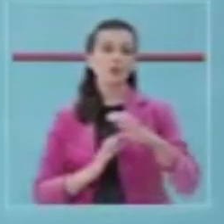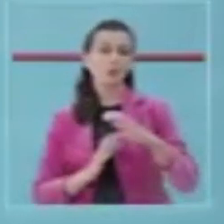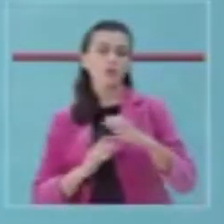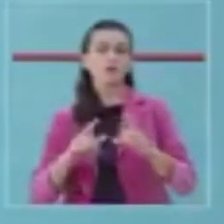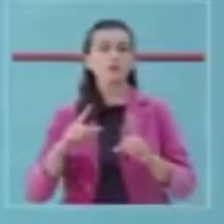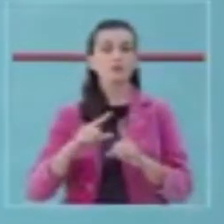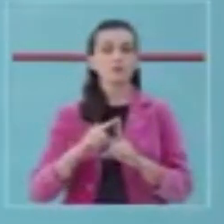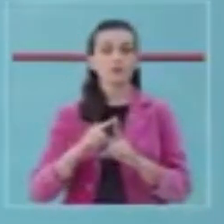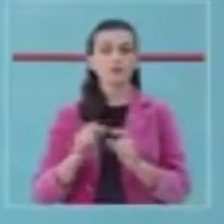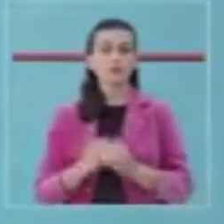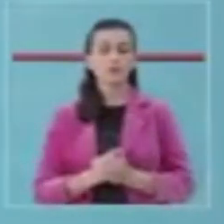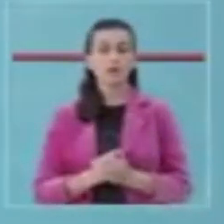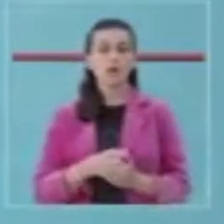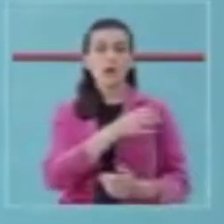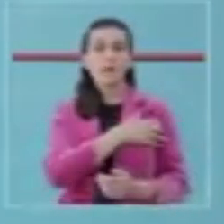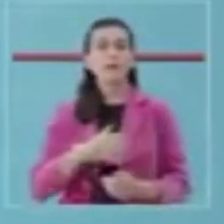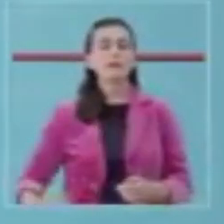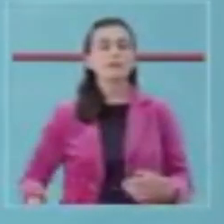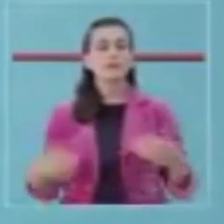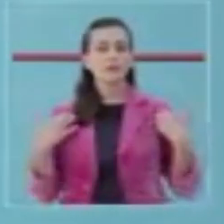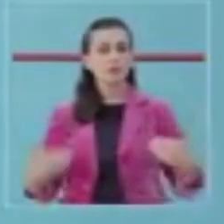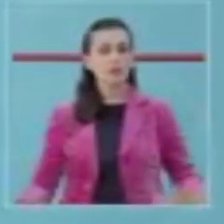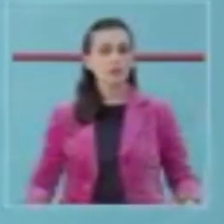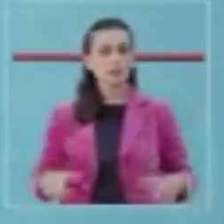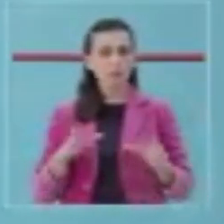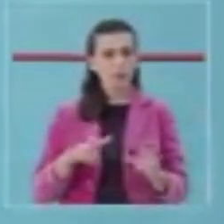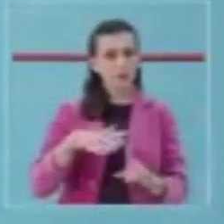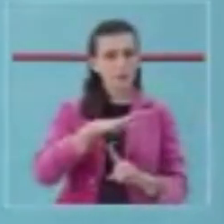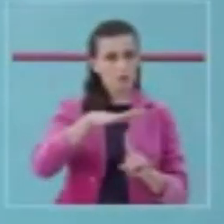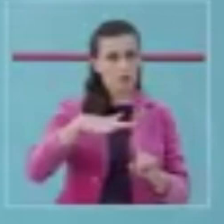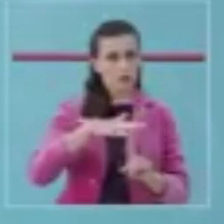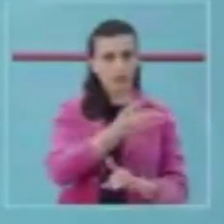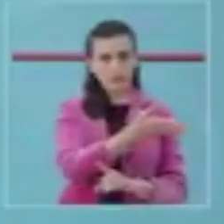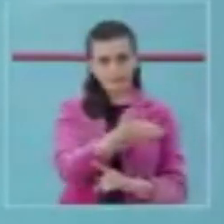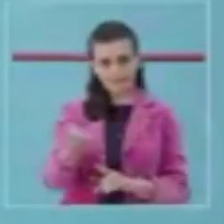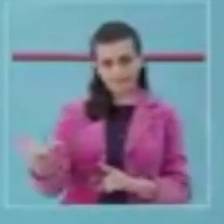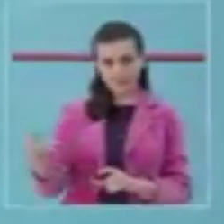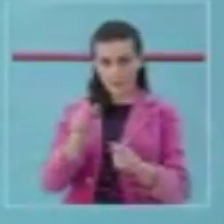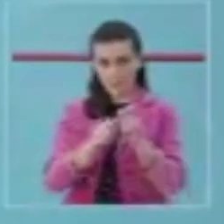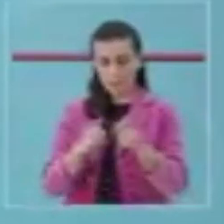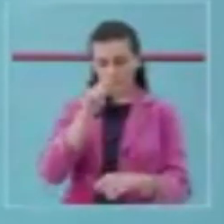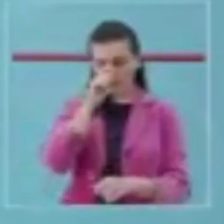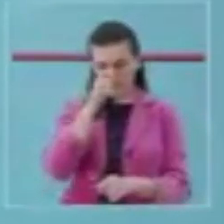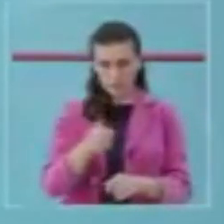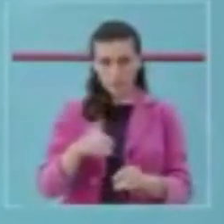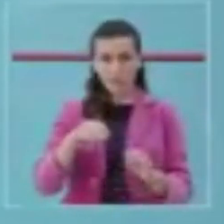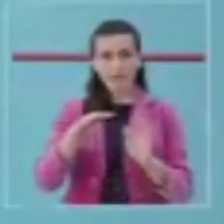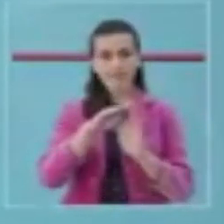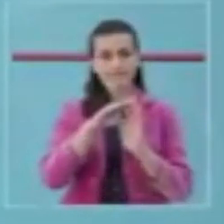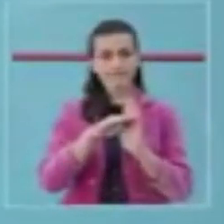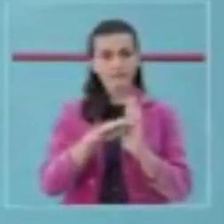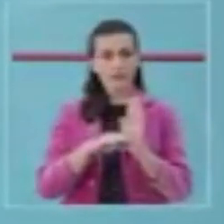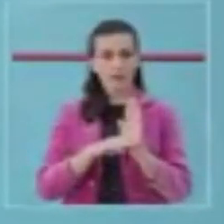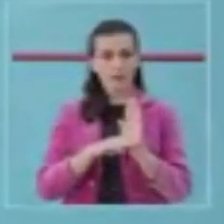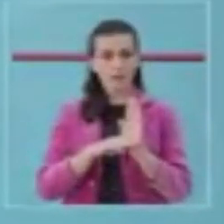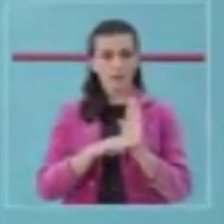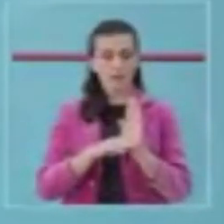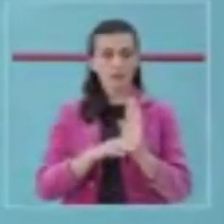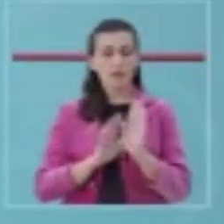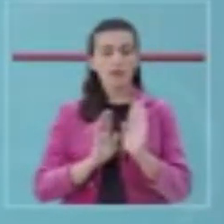dhe Durrës. Ministria e Shëndetësisë dhe Mbrojtjes Sociale i drejtohet të gjithë subjekteve të respektojnë protokollin e